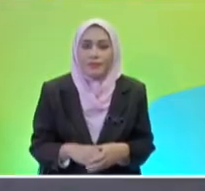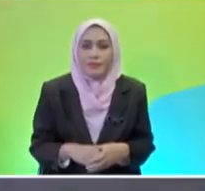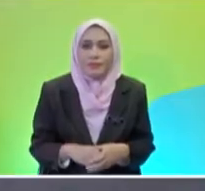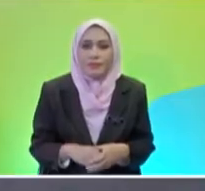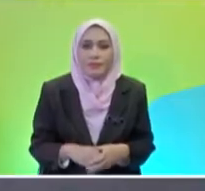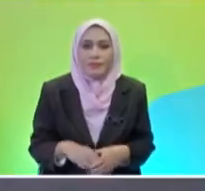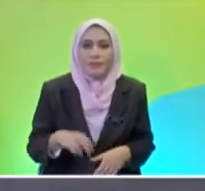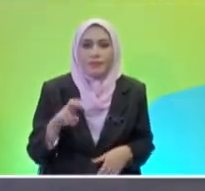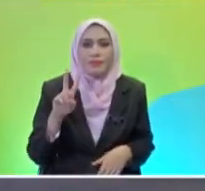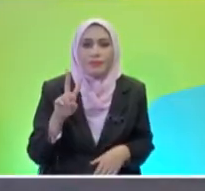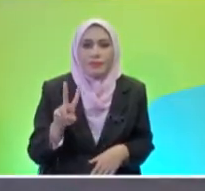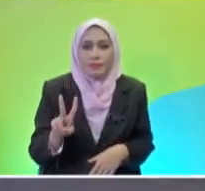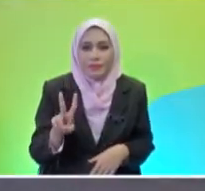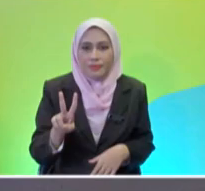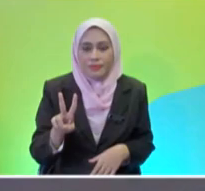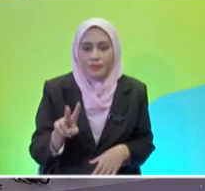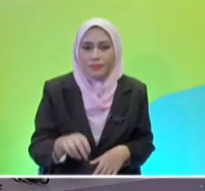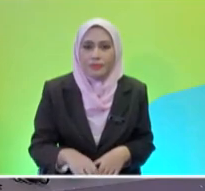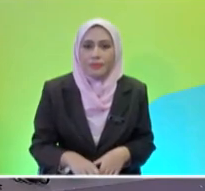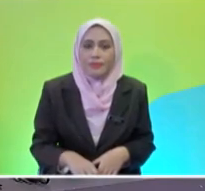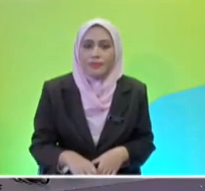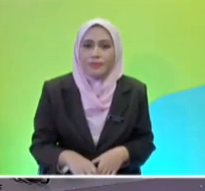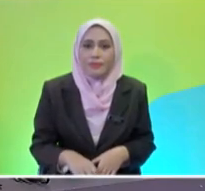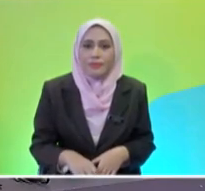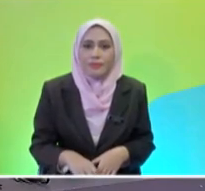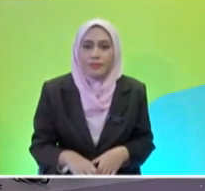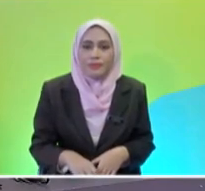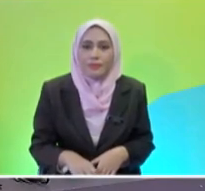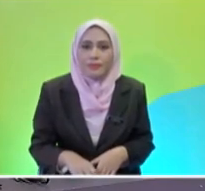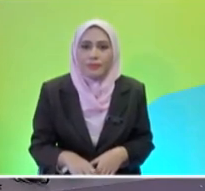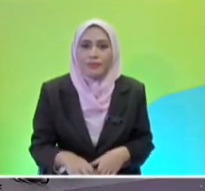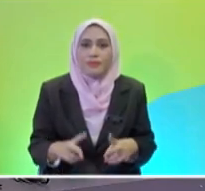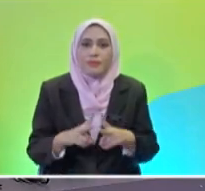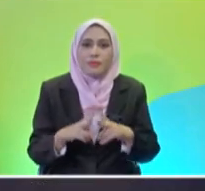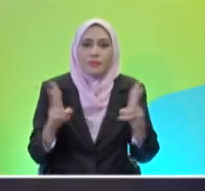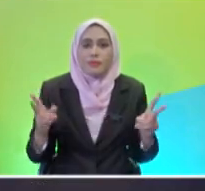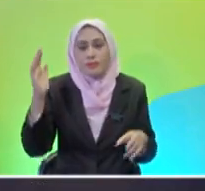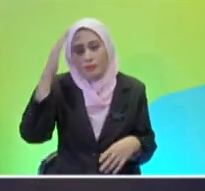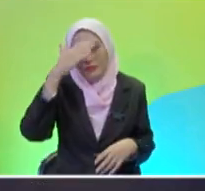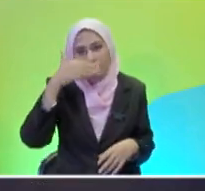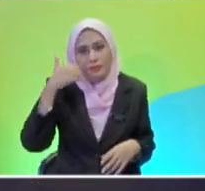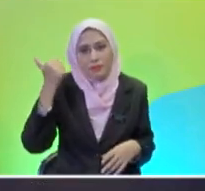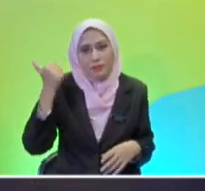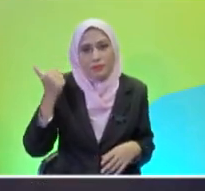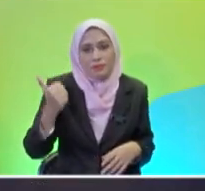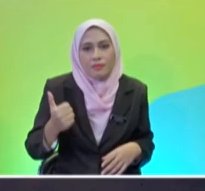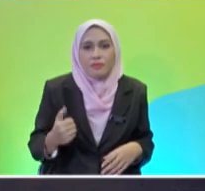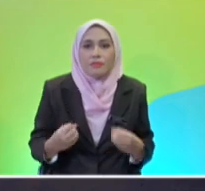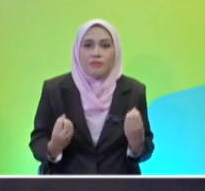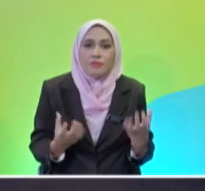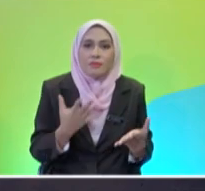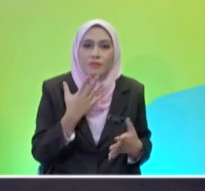Yang kedua, dia punya untuk rangkap yang kedua adalah sungguh cantik